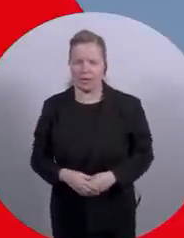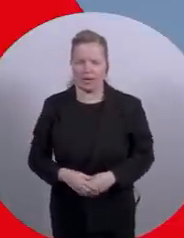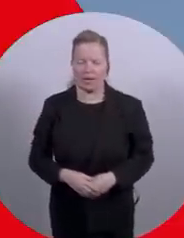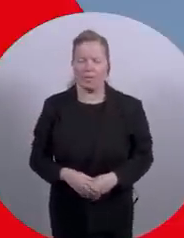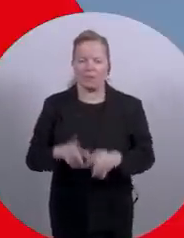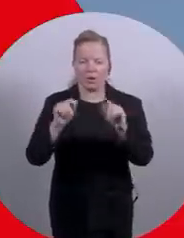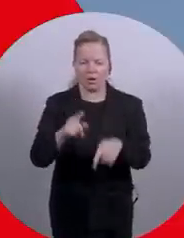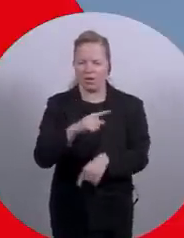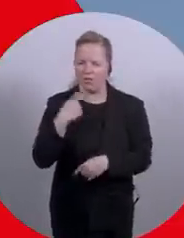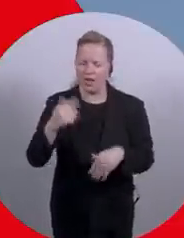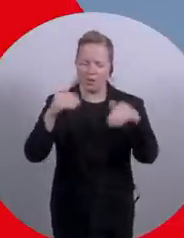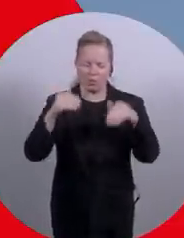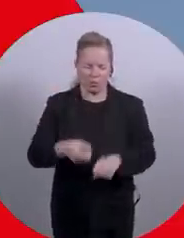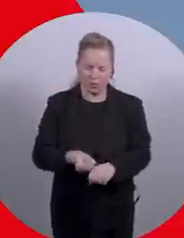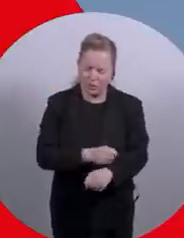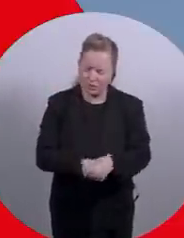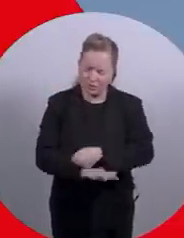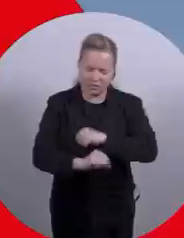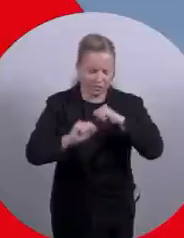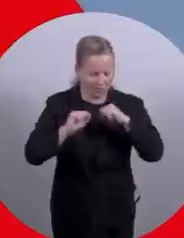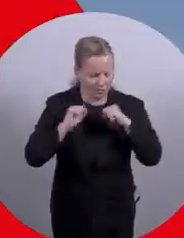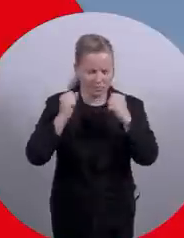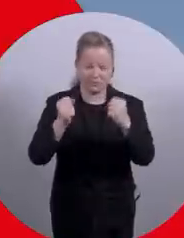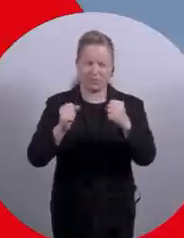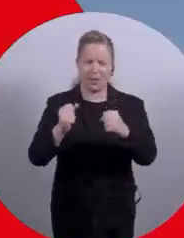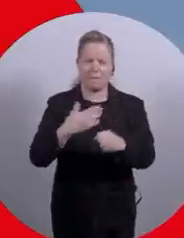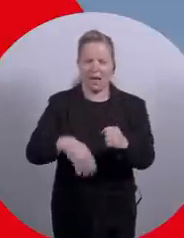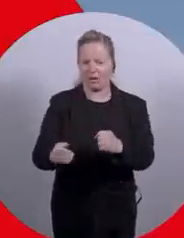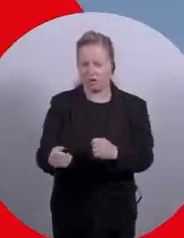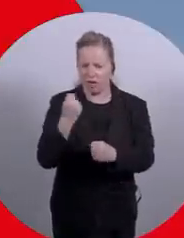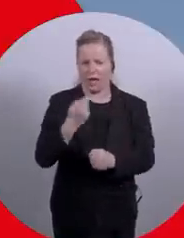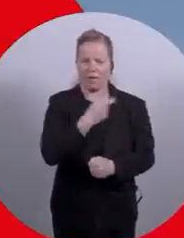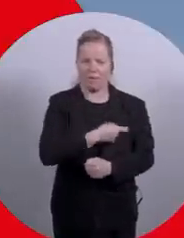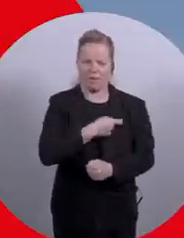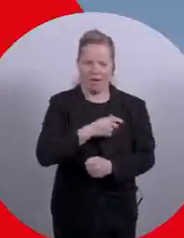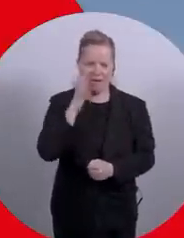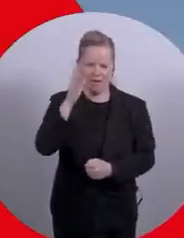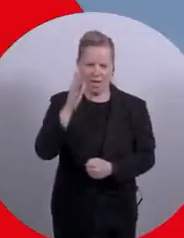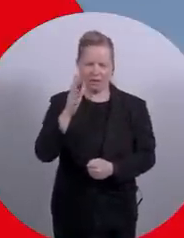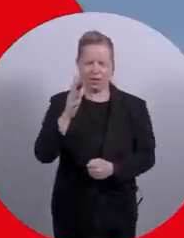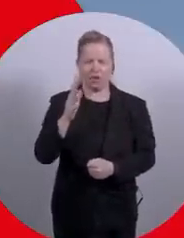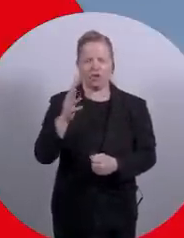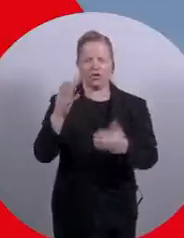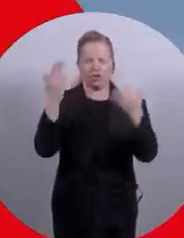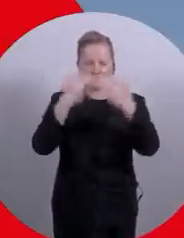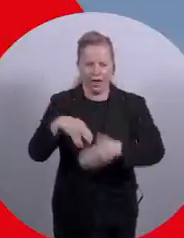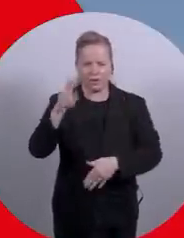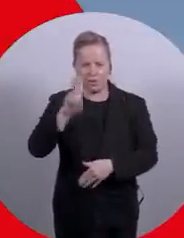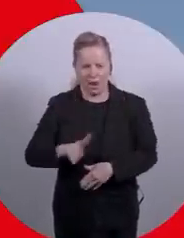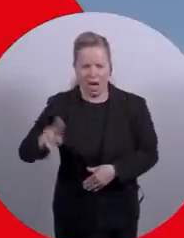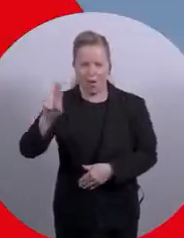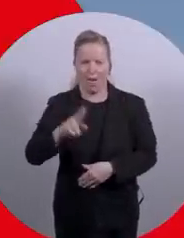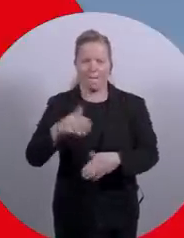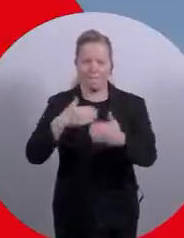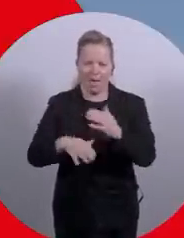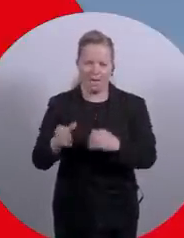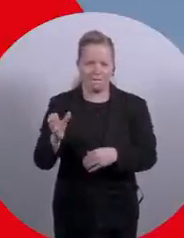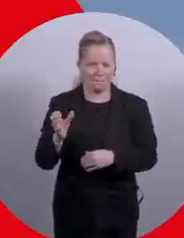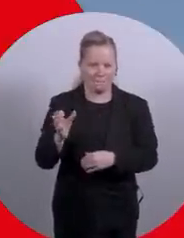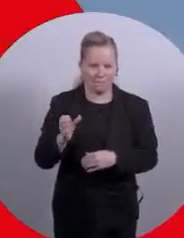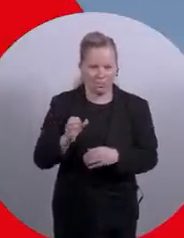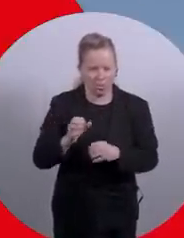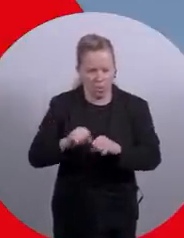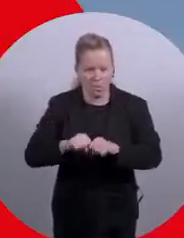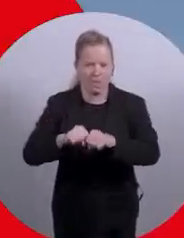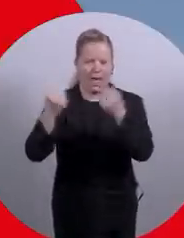müssen alles unternehmen und stärkste zu hören und das glaube die schwarz-blaue mehr zu durchbrechen kann Hans-peter toskau sehen